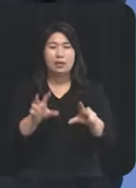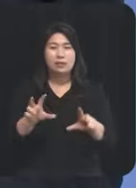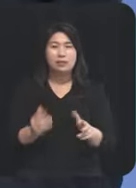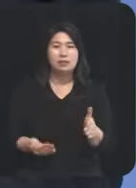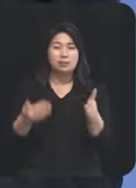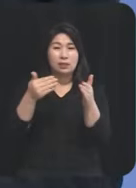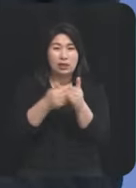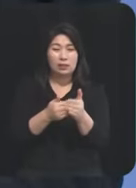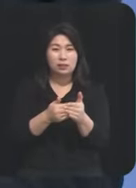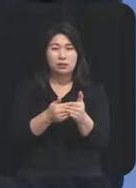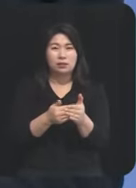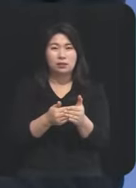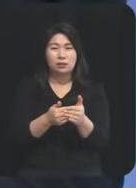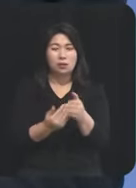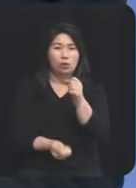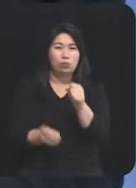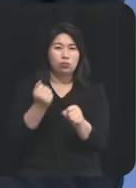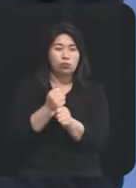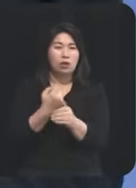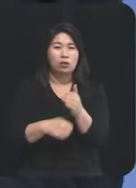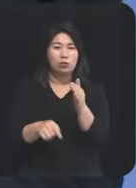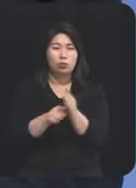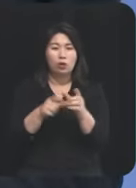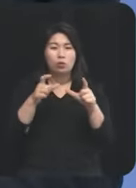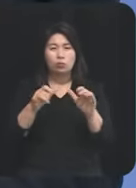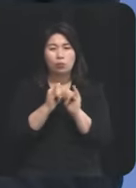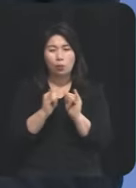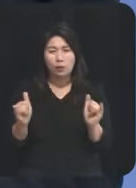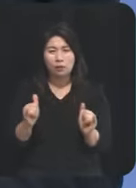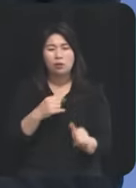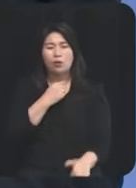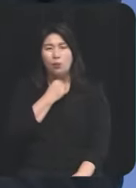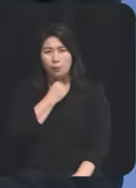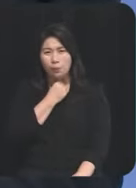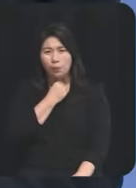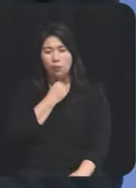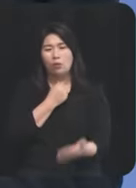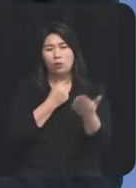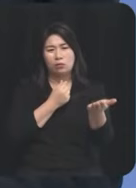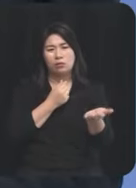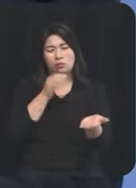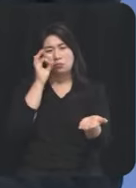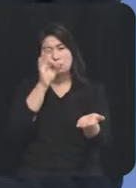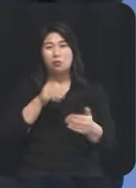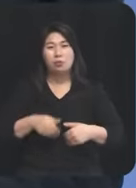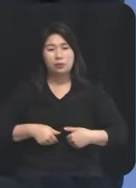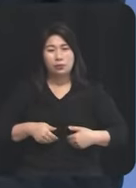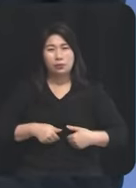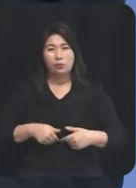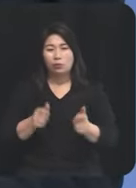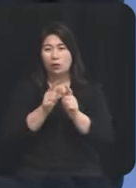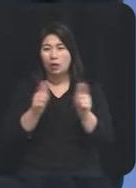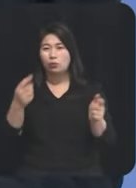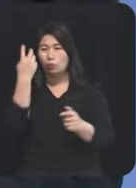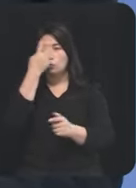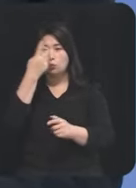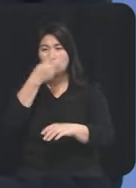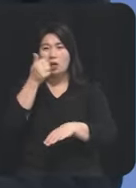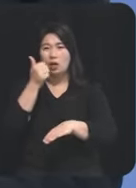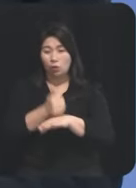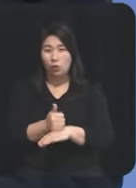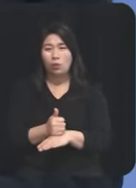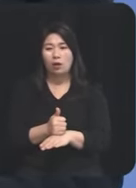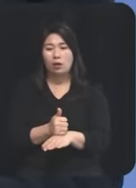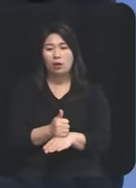지금까지 기초자치단체의 부활을 위한 도민적 열망도 한 번쯤 고부님께서 돌아봐 주셨으면 좋겠고 각종 조사 결과